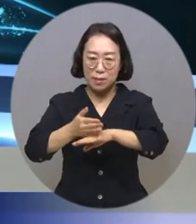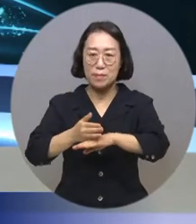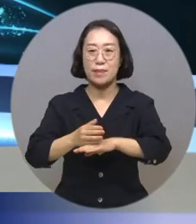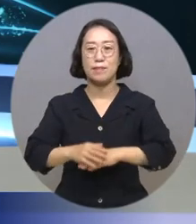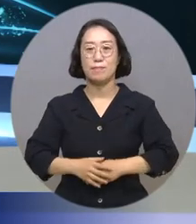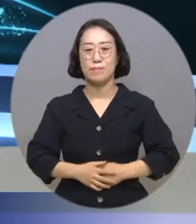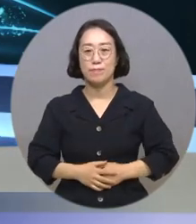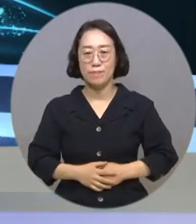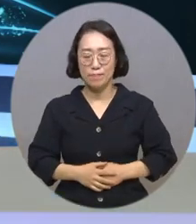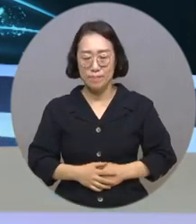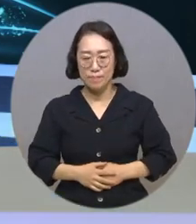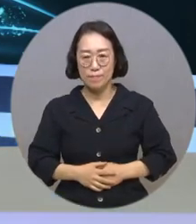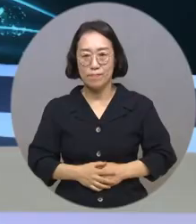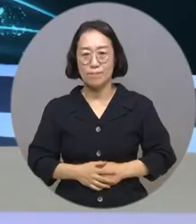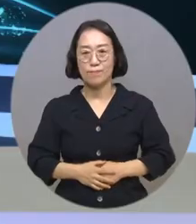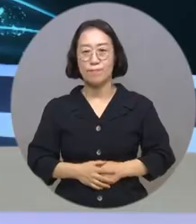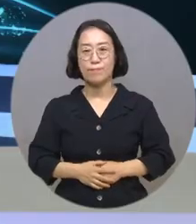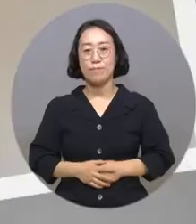고맙습니다.